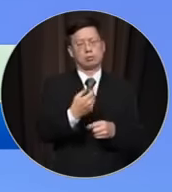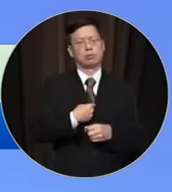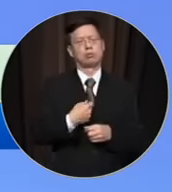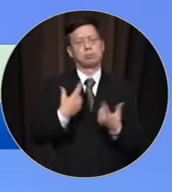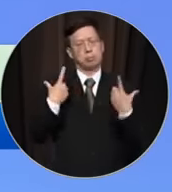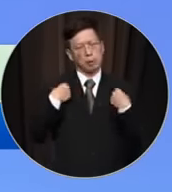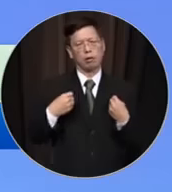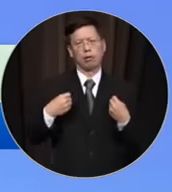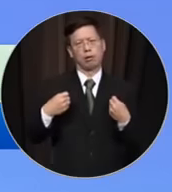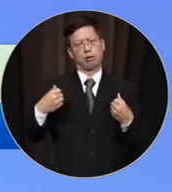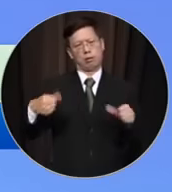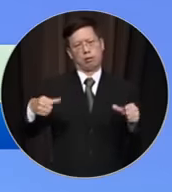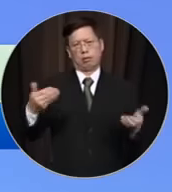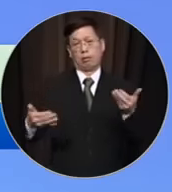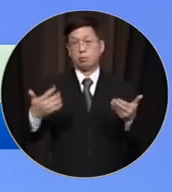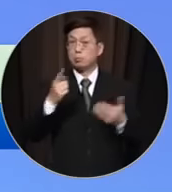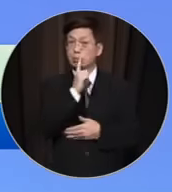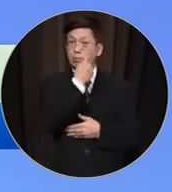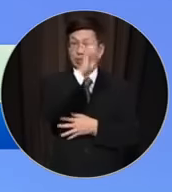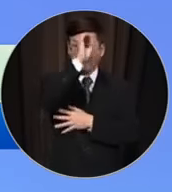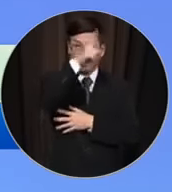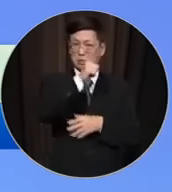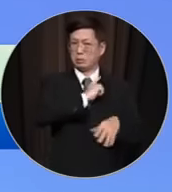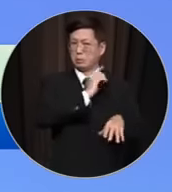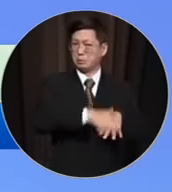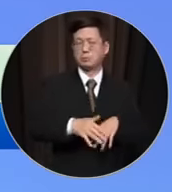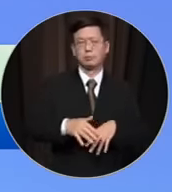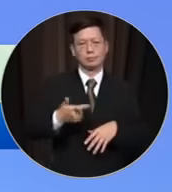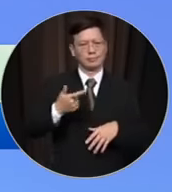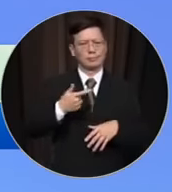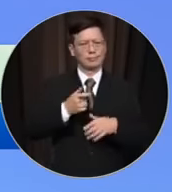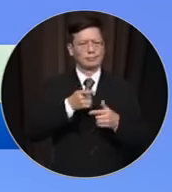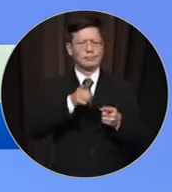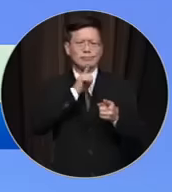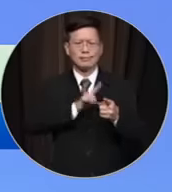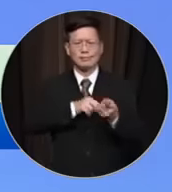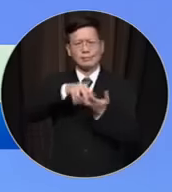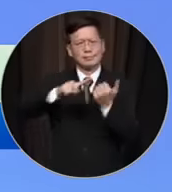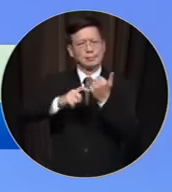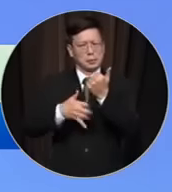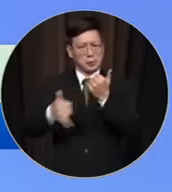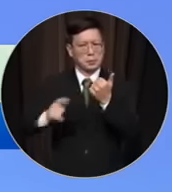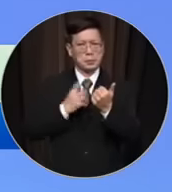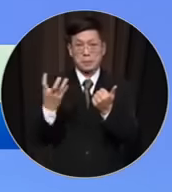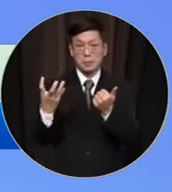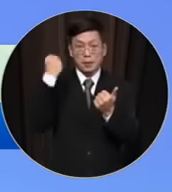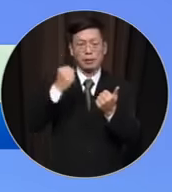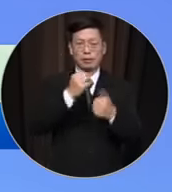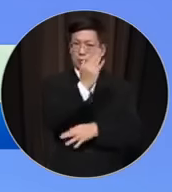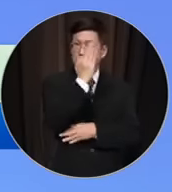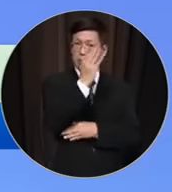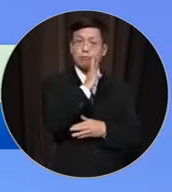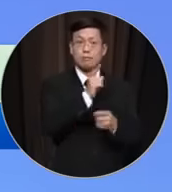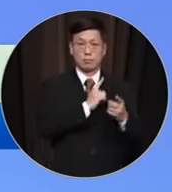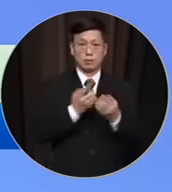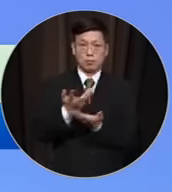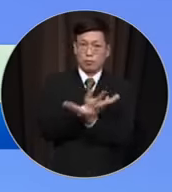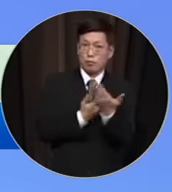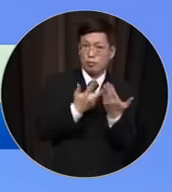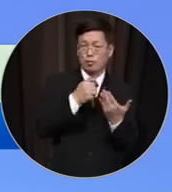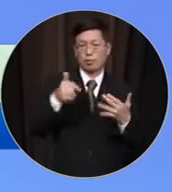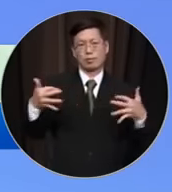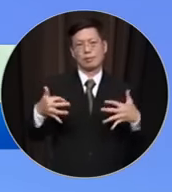的。可见这件事情不是单一政党的问题，它其实牵扯到立委的职权跟相关部门互动的结构性的问